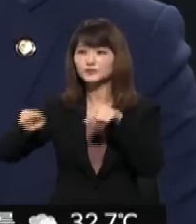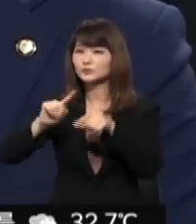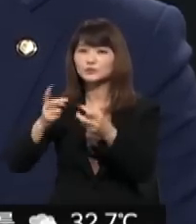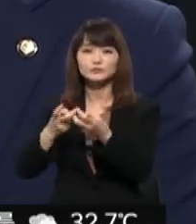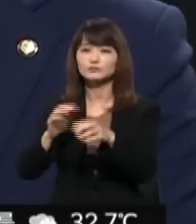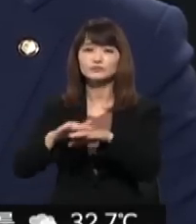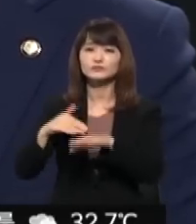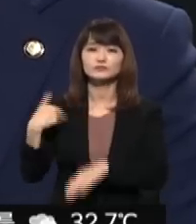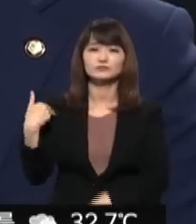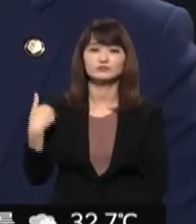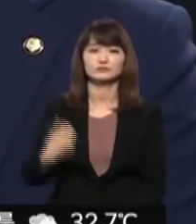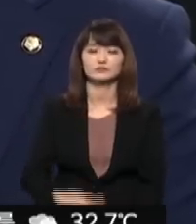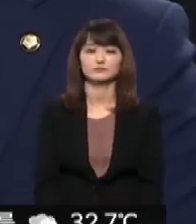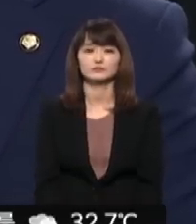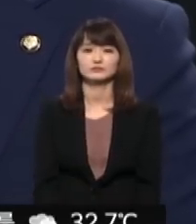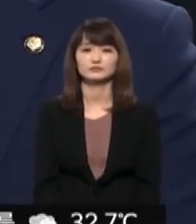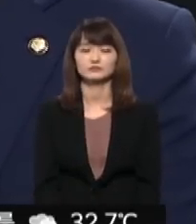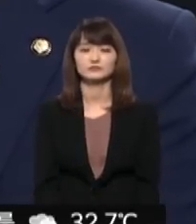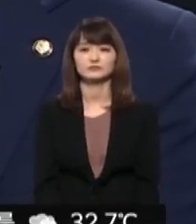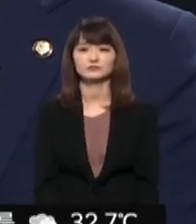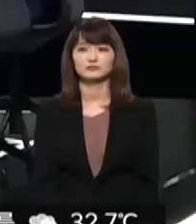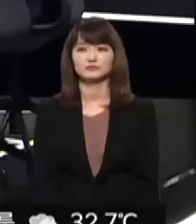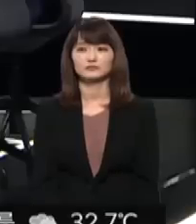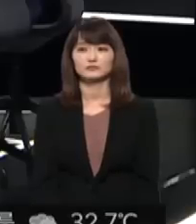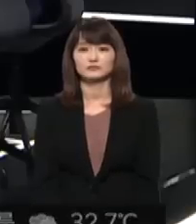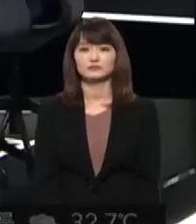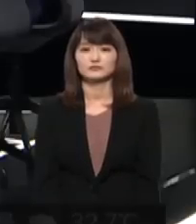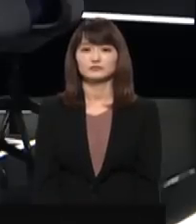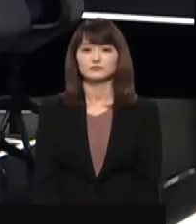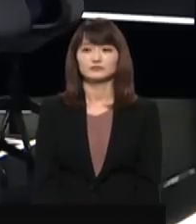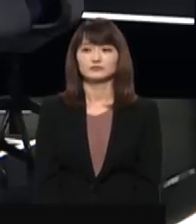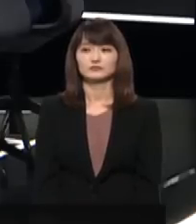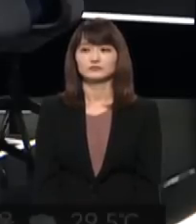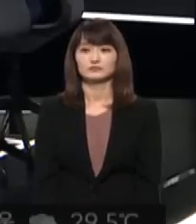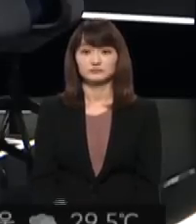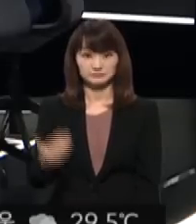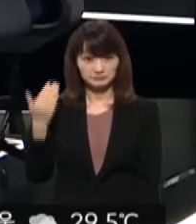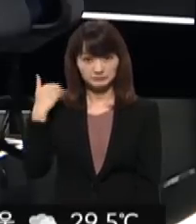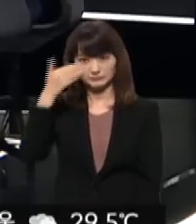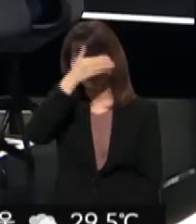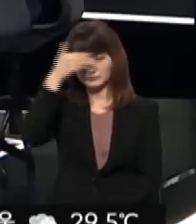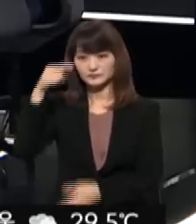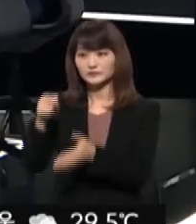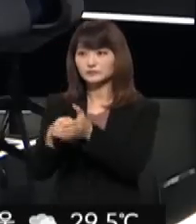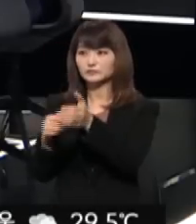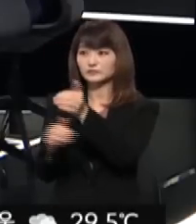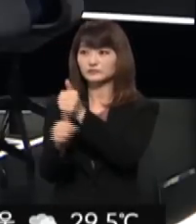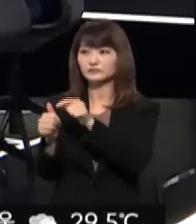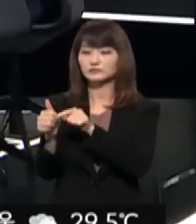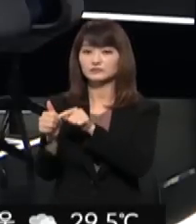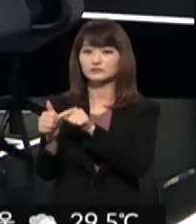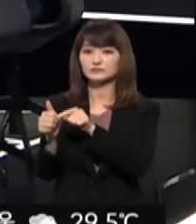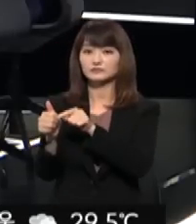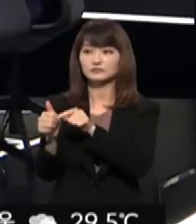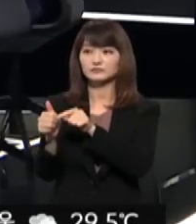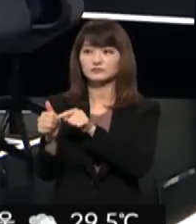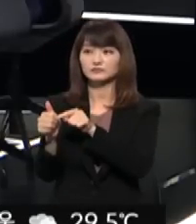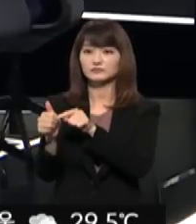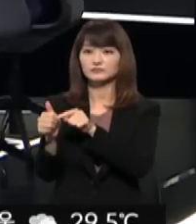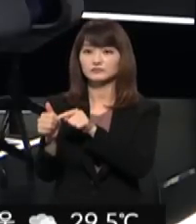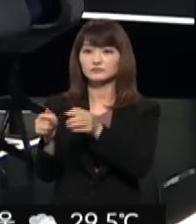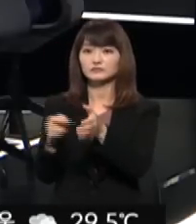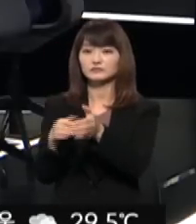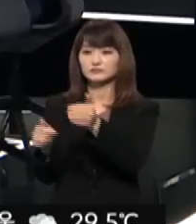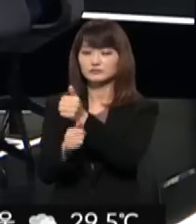어떻게 풀어나갈지 모르겠지만요 김재석 전 비디오님도 전직 청년 비대위원이지 않습니까 뭐 비대연이었는데